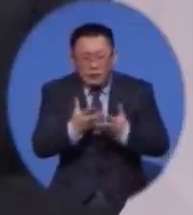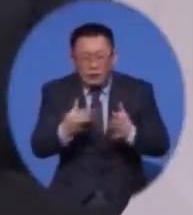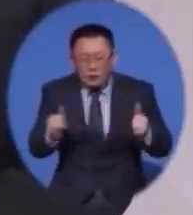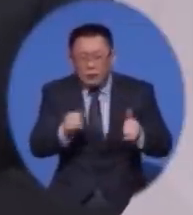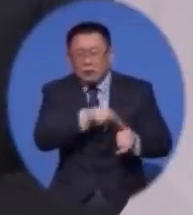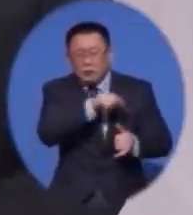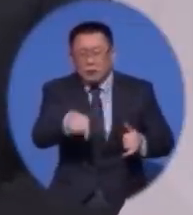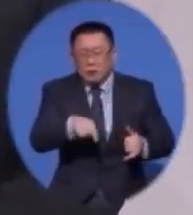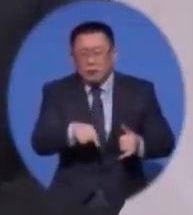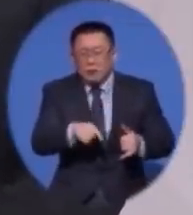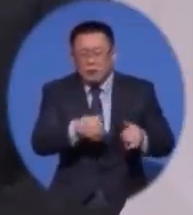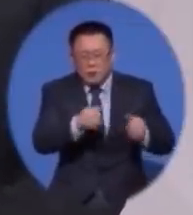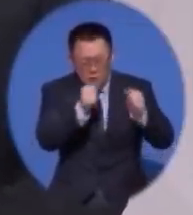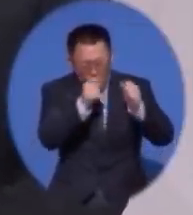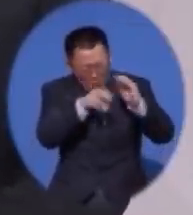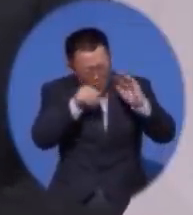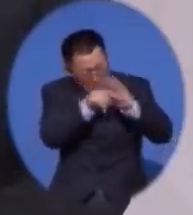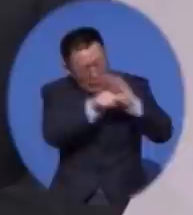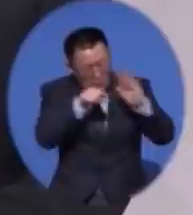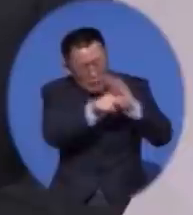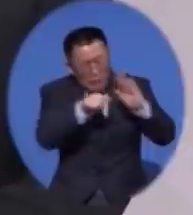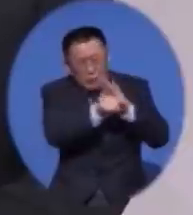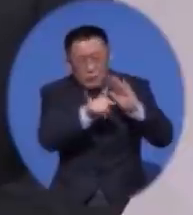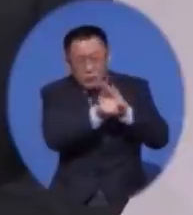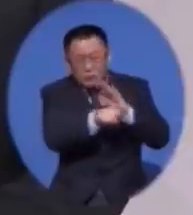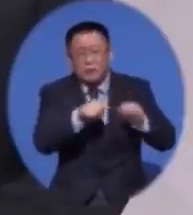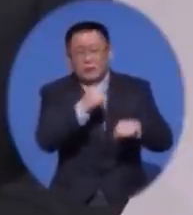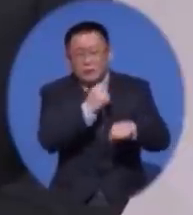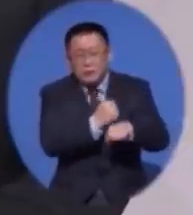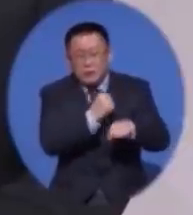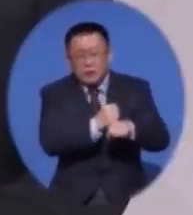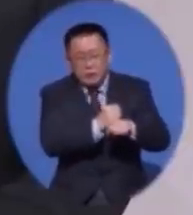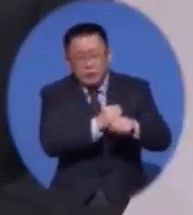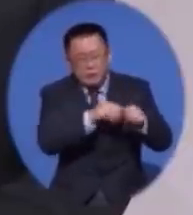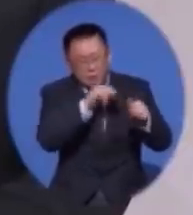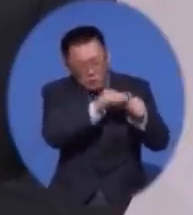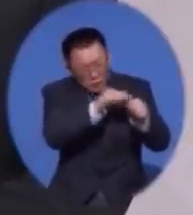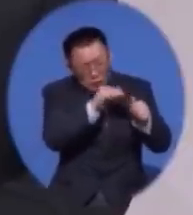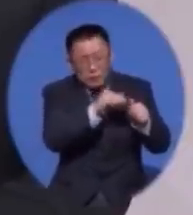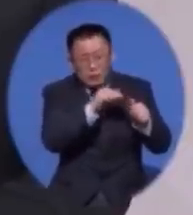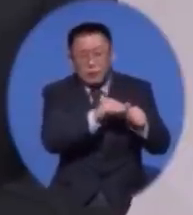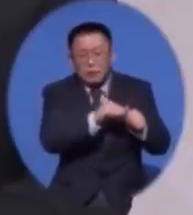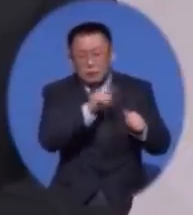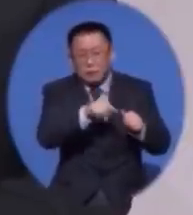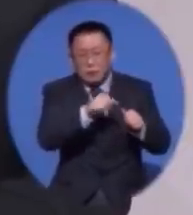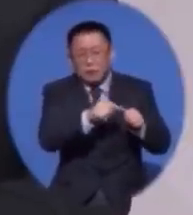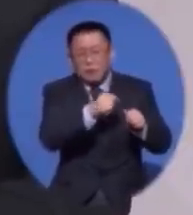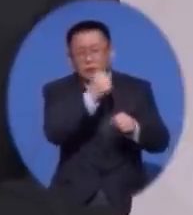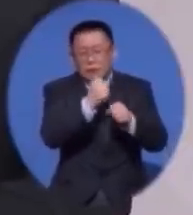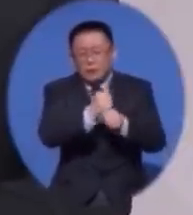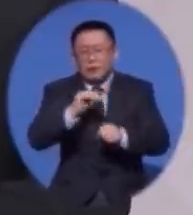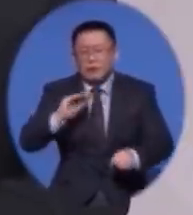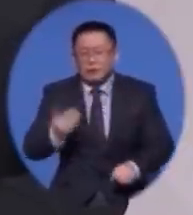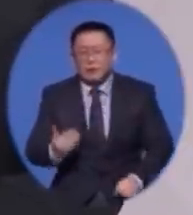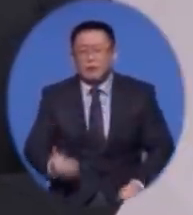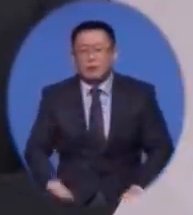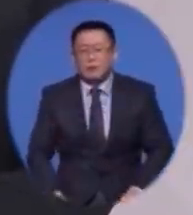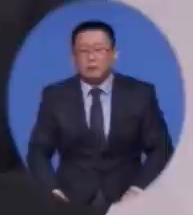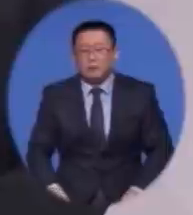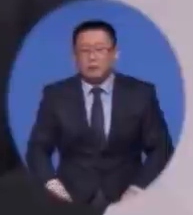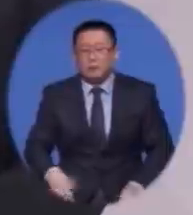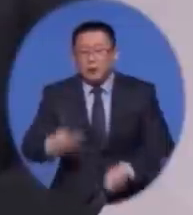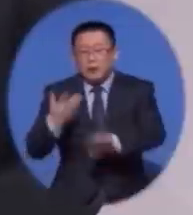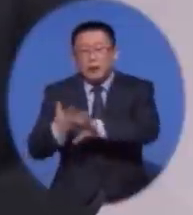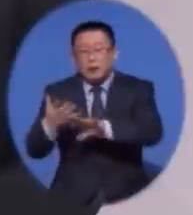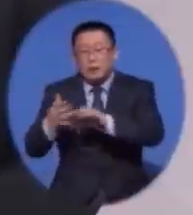이루 10수회를 찾아가서 그렇게 정말 설득하고 압박해서 그거를 만들게 된 겁니다. 제가 그러니까 좀 남이